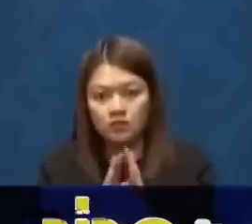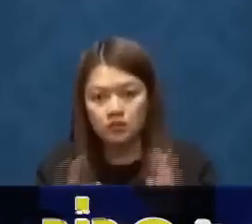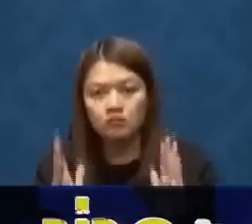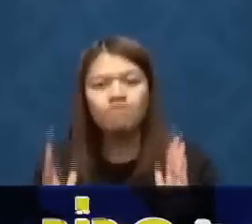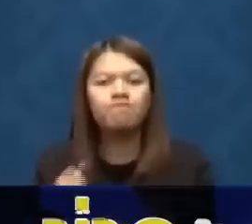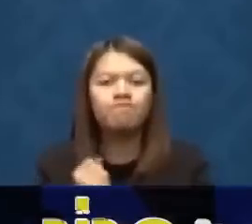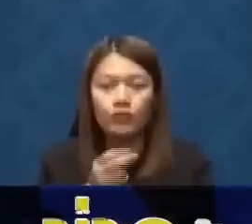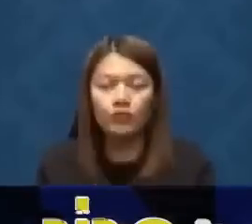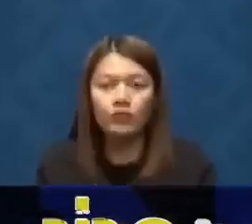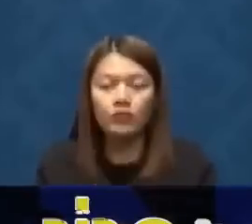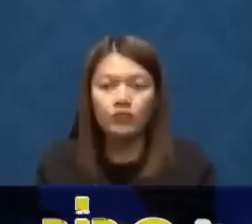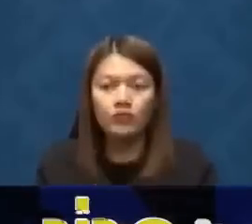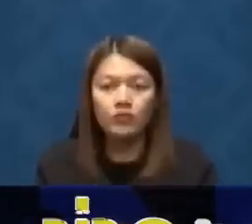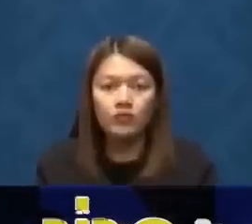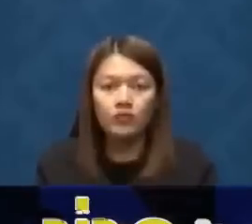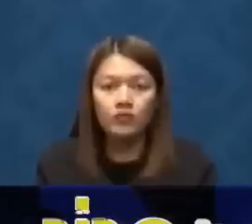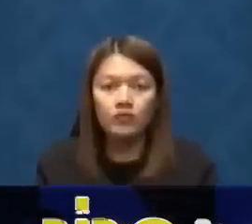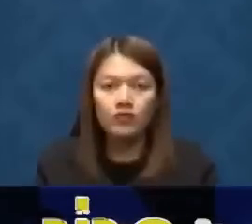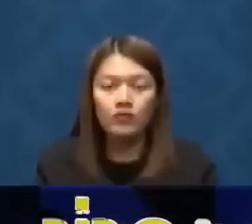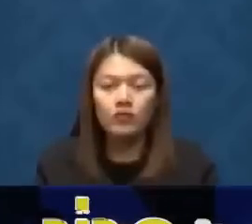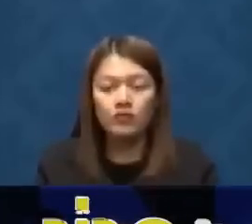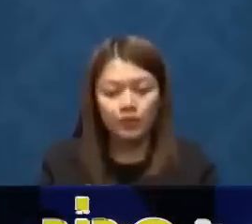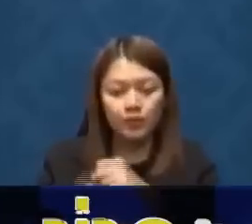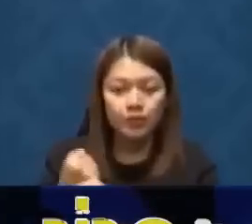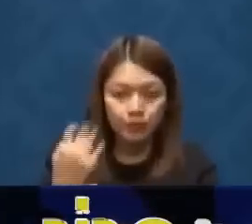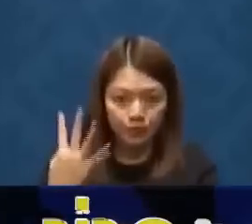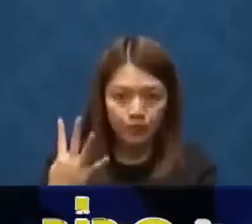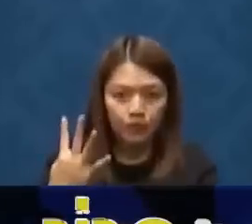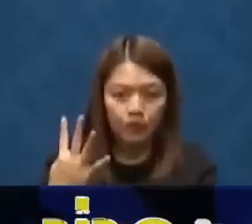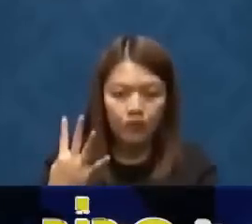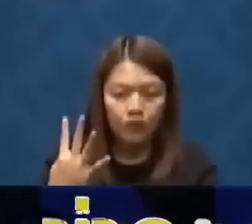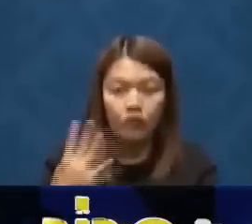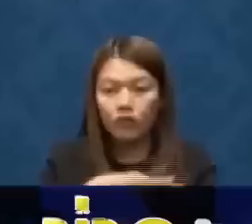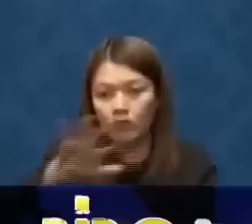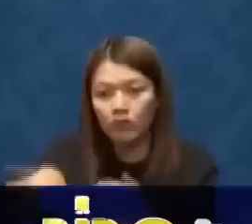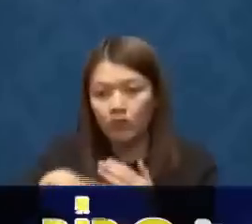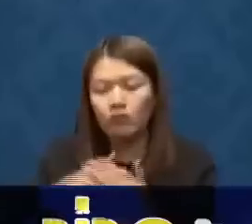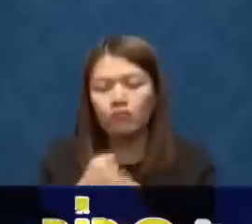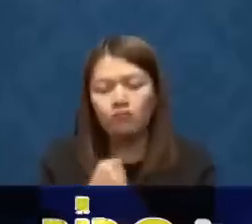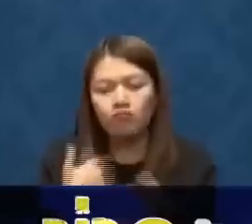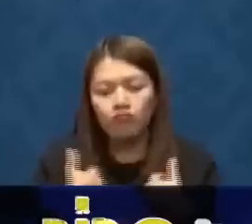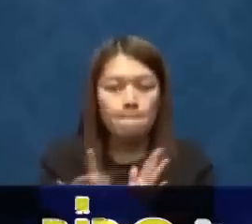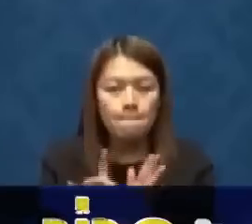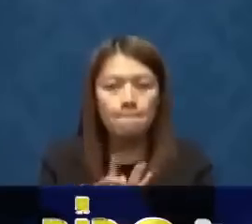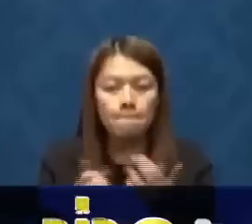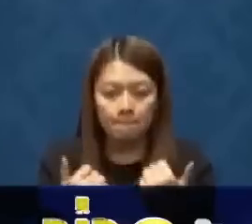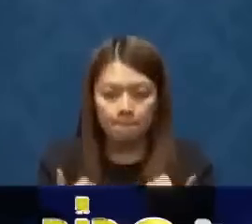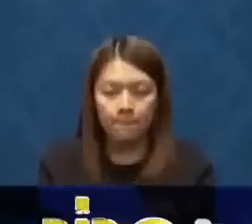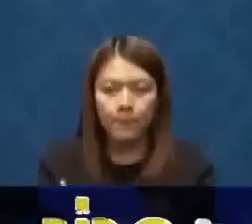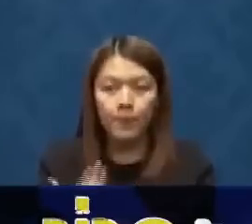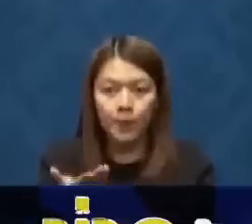ที่ทุกคนนะครับตลอดระยะ4ปีพวกเราทุกฝ่ายทำงานหนักผ